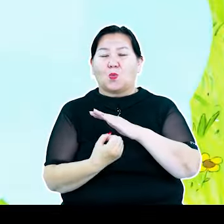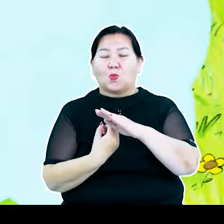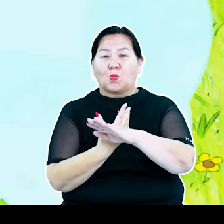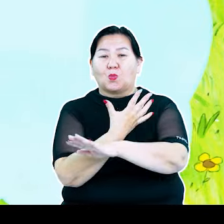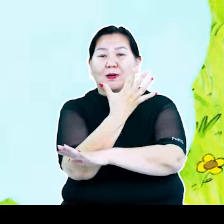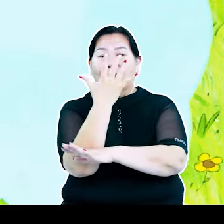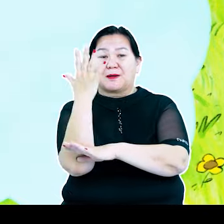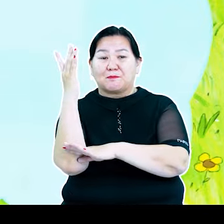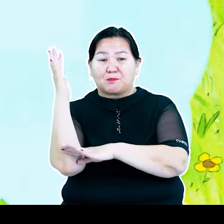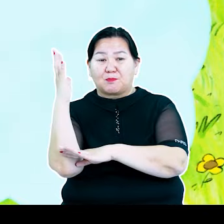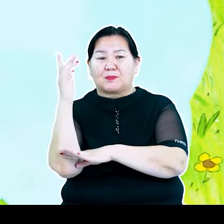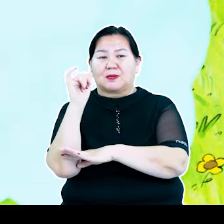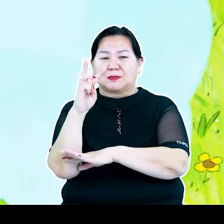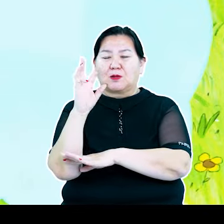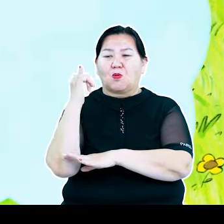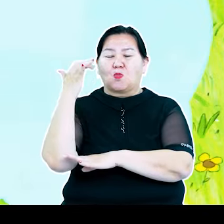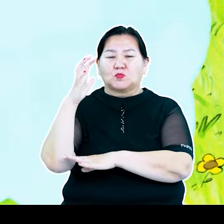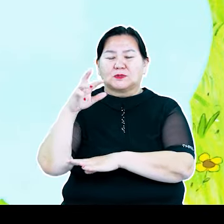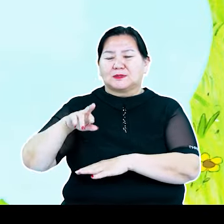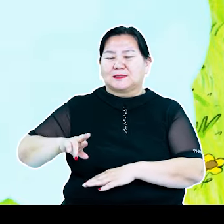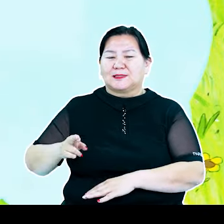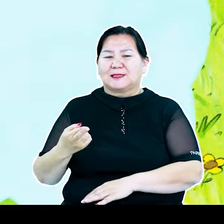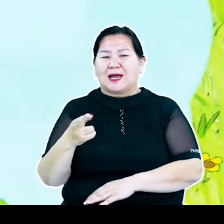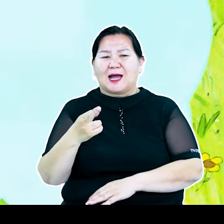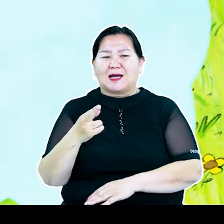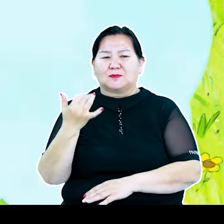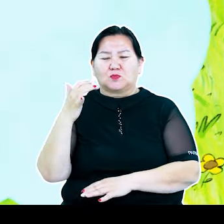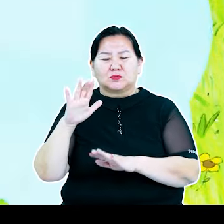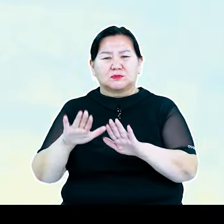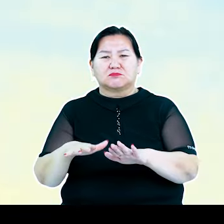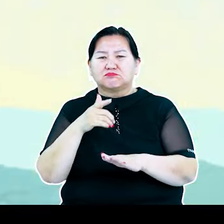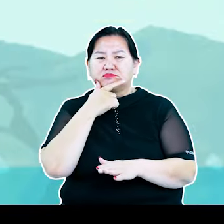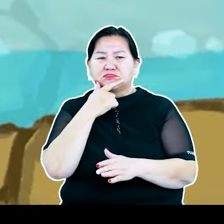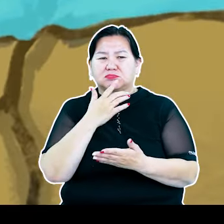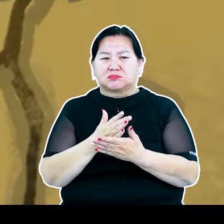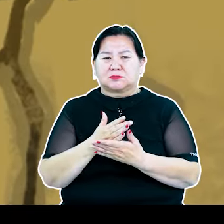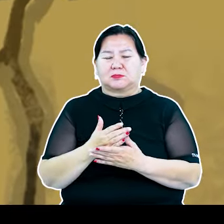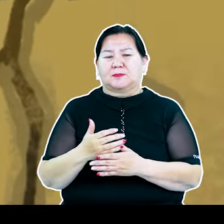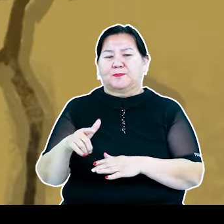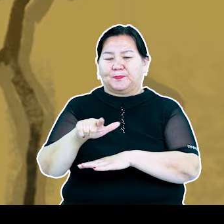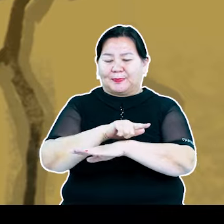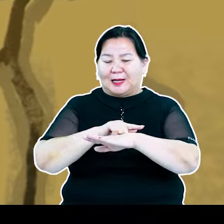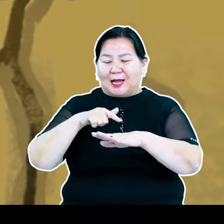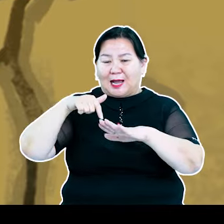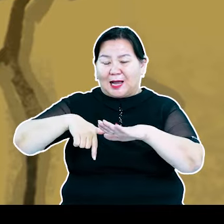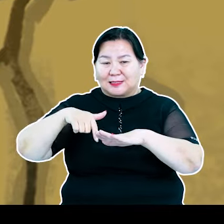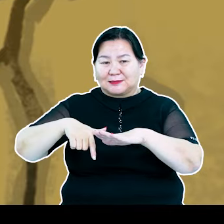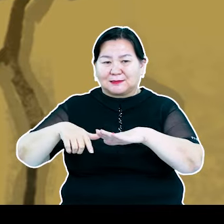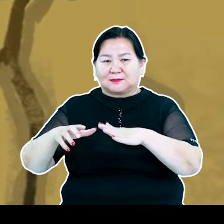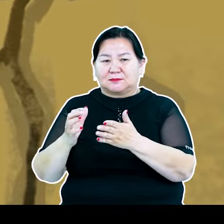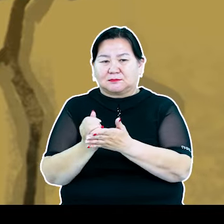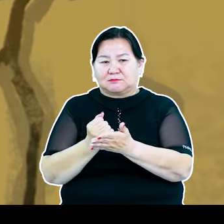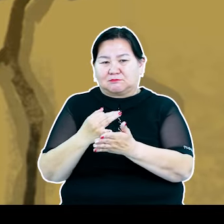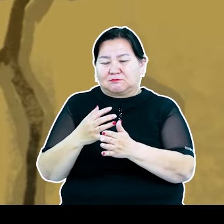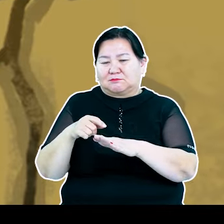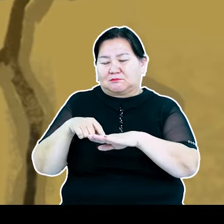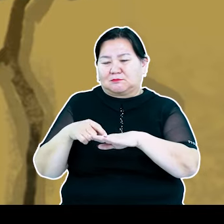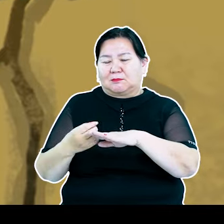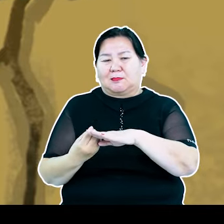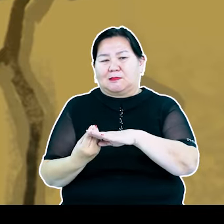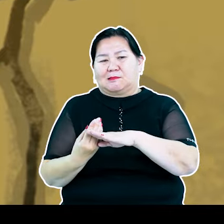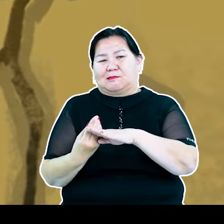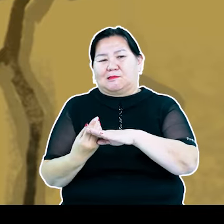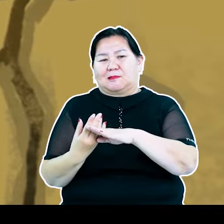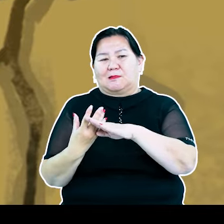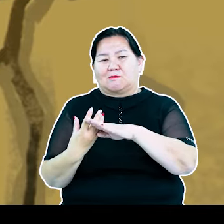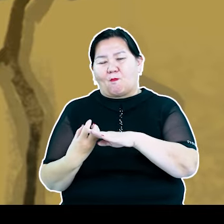Ургамал модгүй газарт ус яагаад тогтдгүй вэ? Хэрв бид өвсгөө газар тус асуул хөрсөндөө шингэхгүй дээгүр